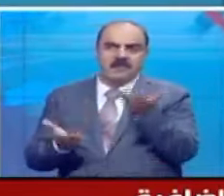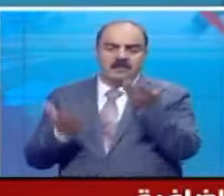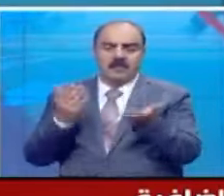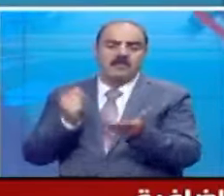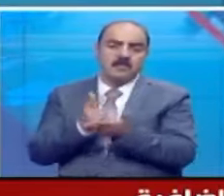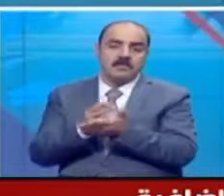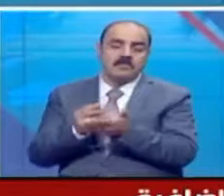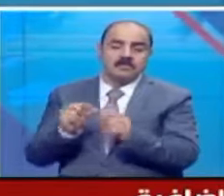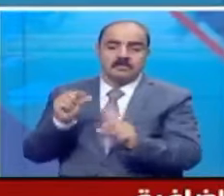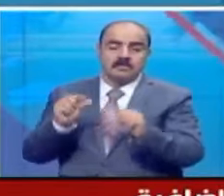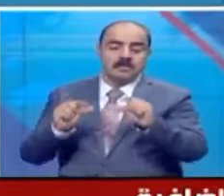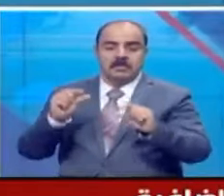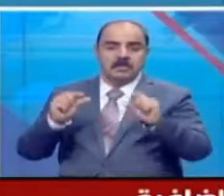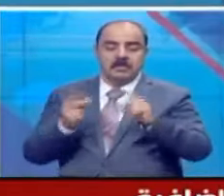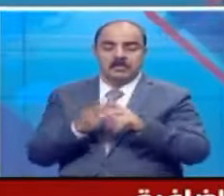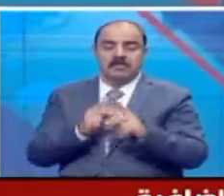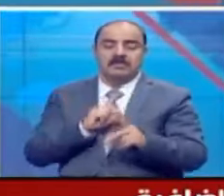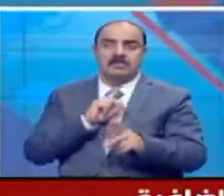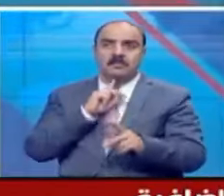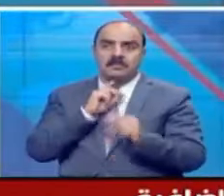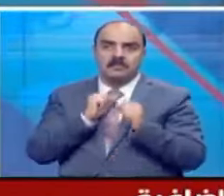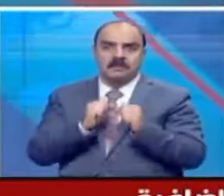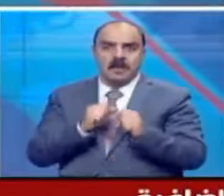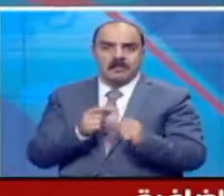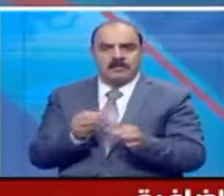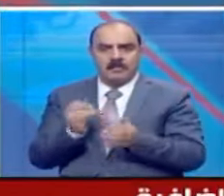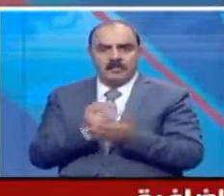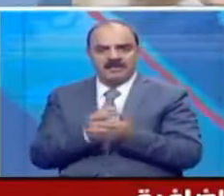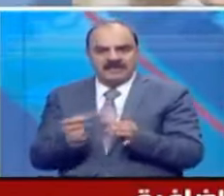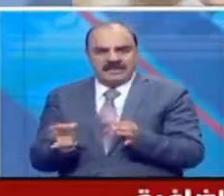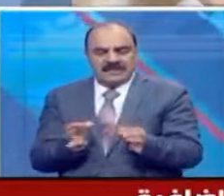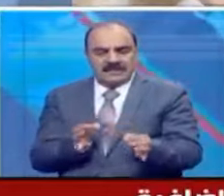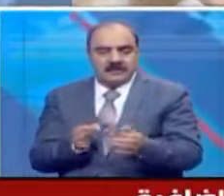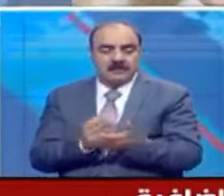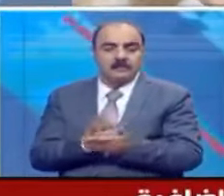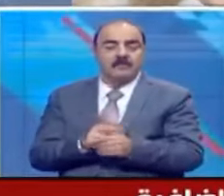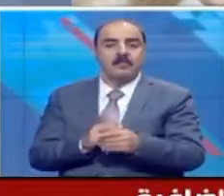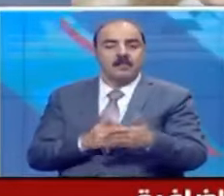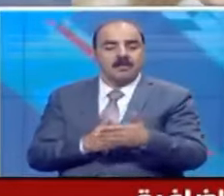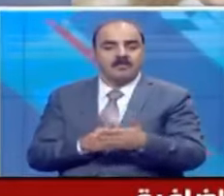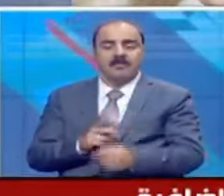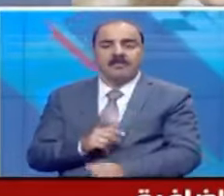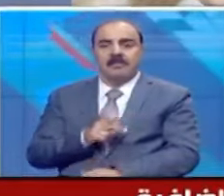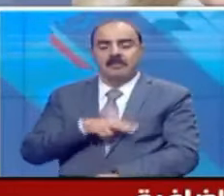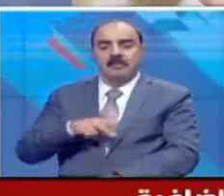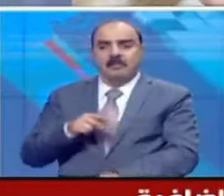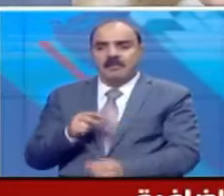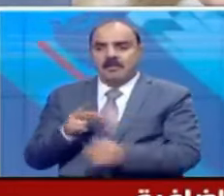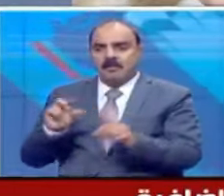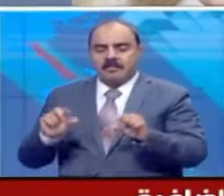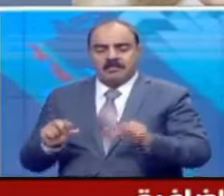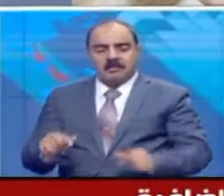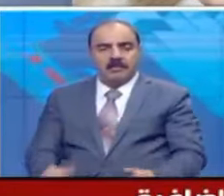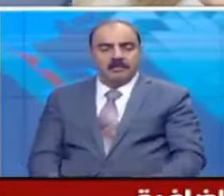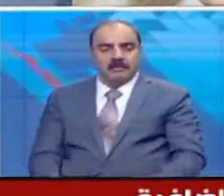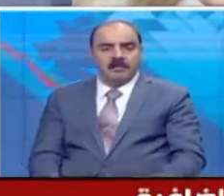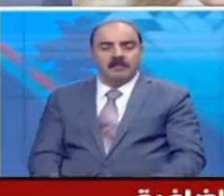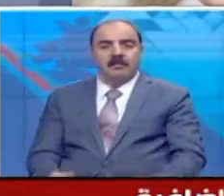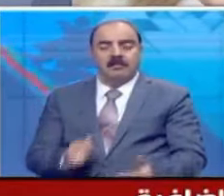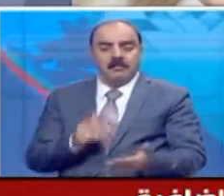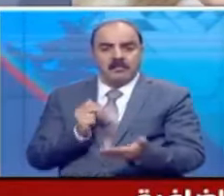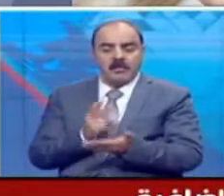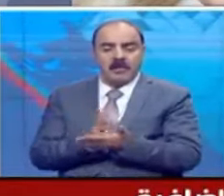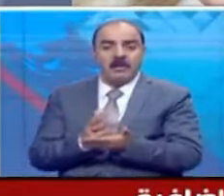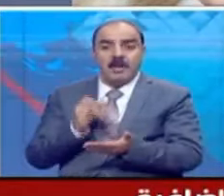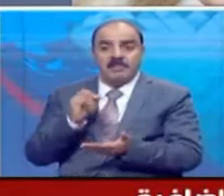الاقتصادية أو معاناة بعض الفئات محدودة الدخل بالذات الموظفين وذوي الدخل المحدود. فرفع الأجور